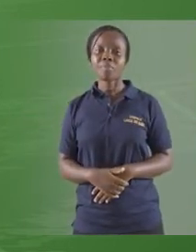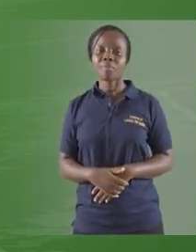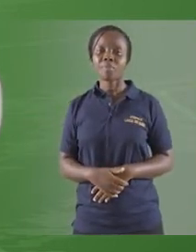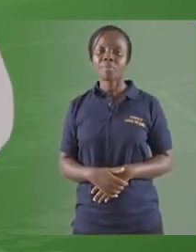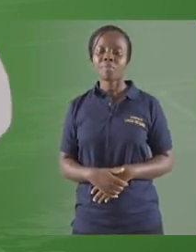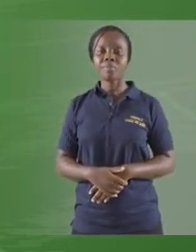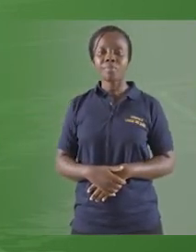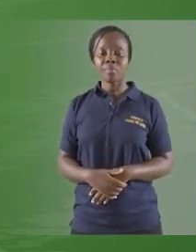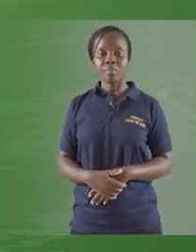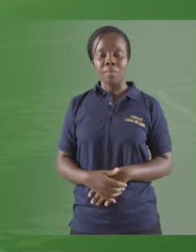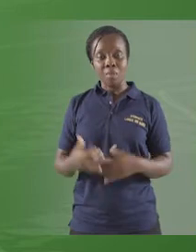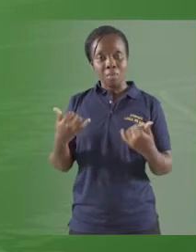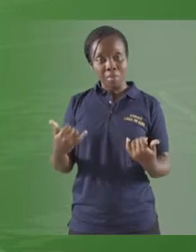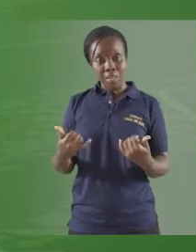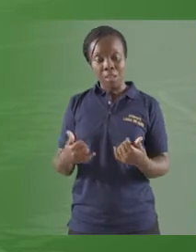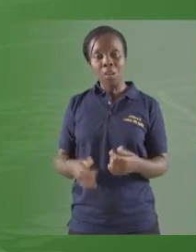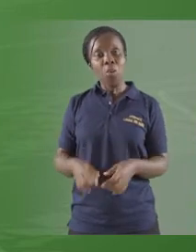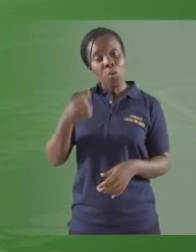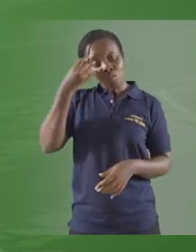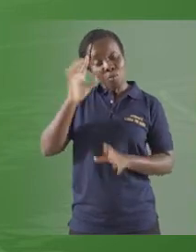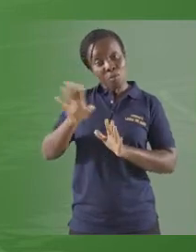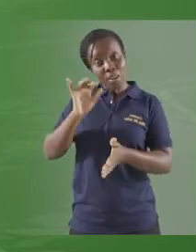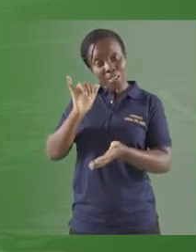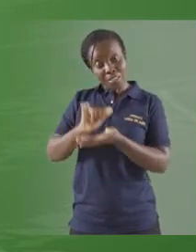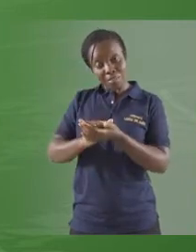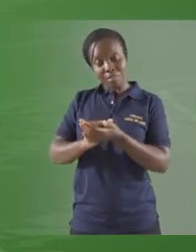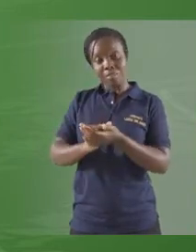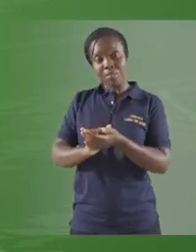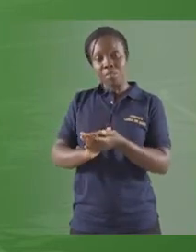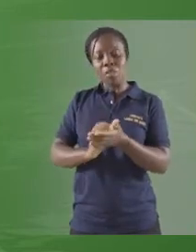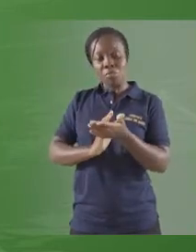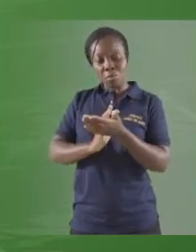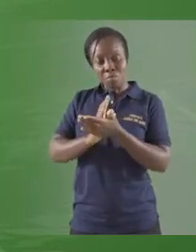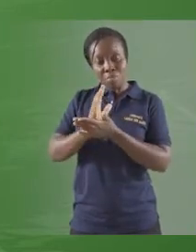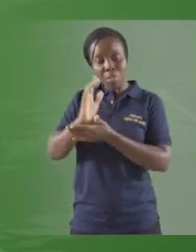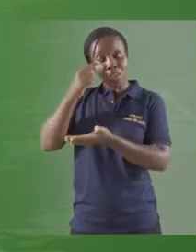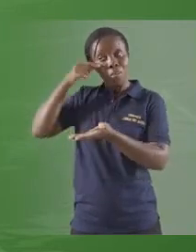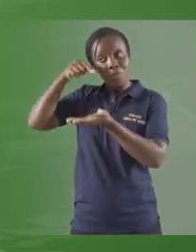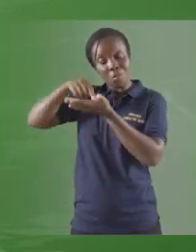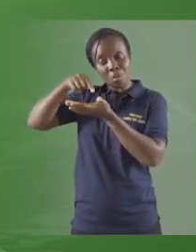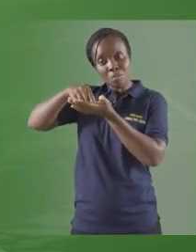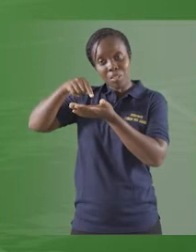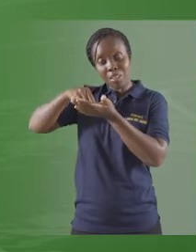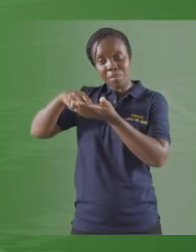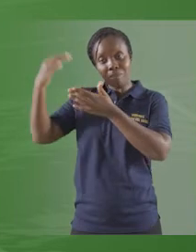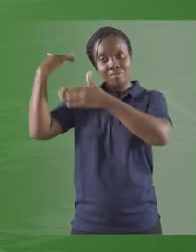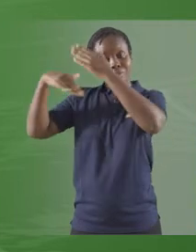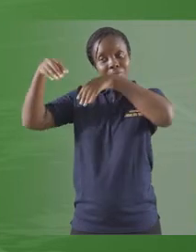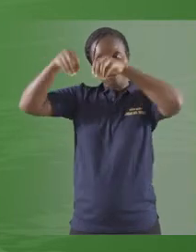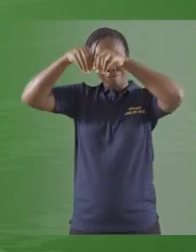Ici, pour faire une analyse, chers élèves, il faut bien observer votre